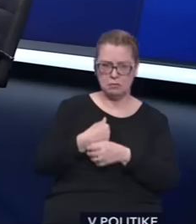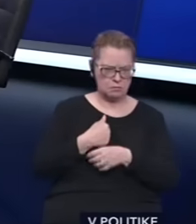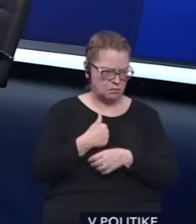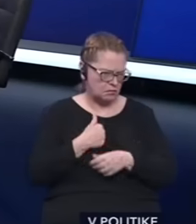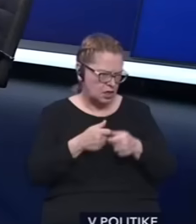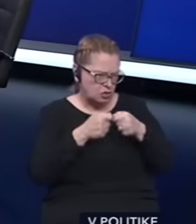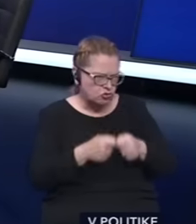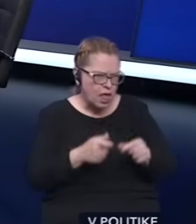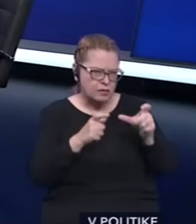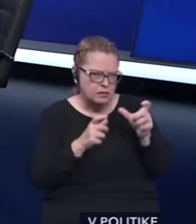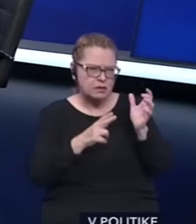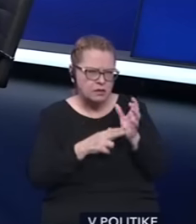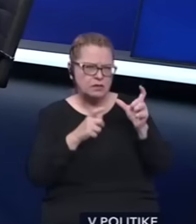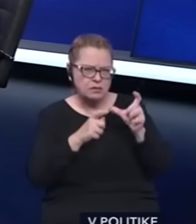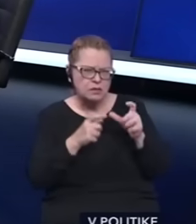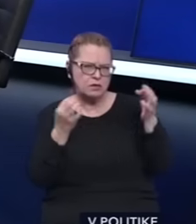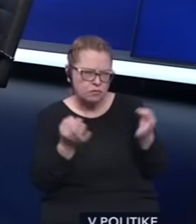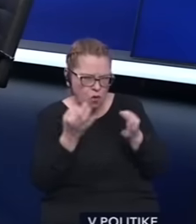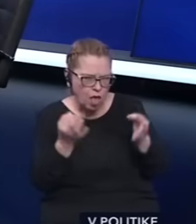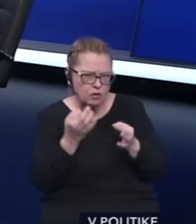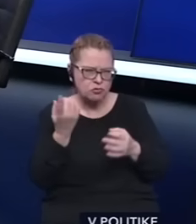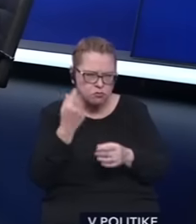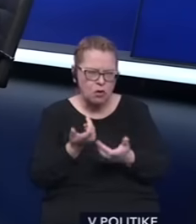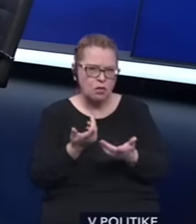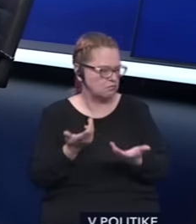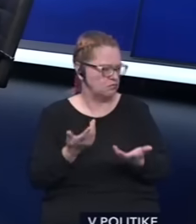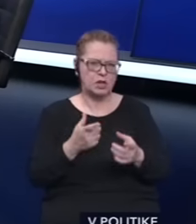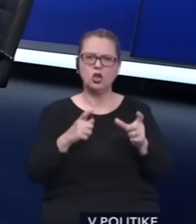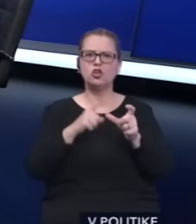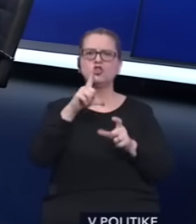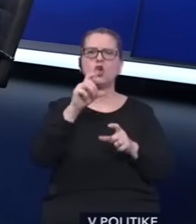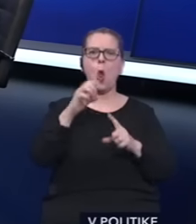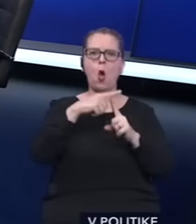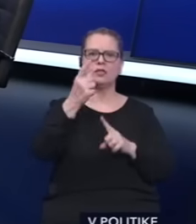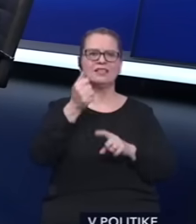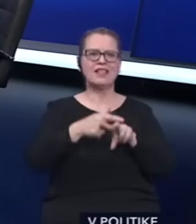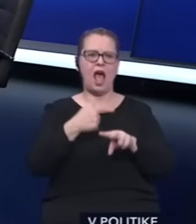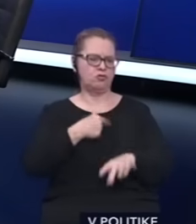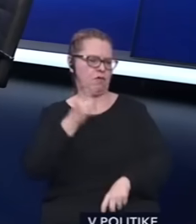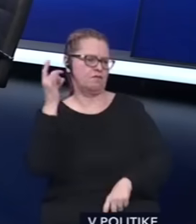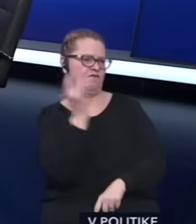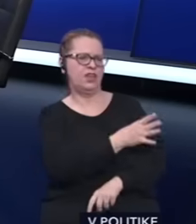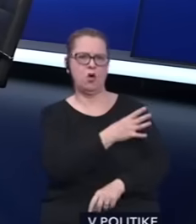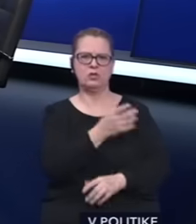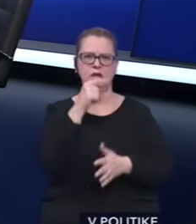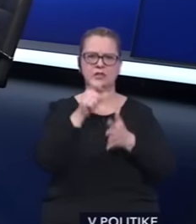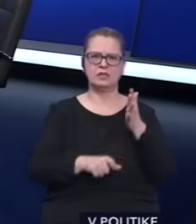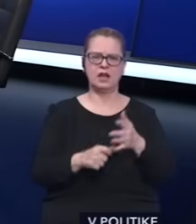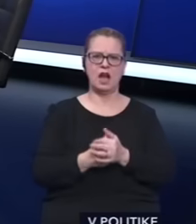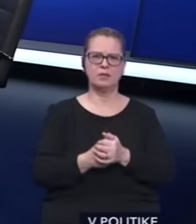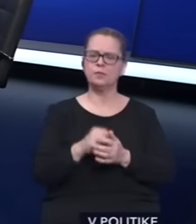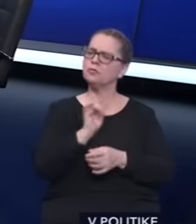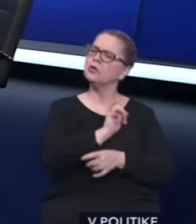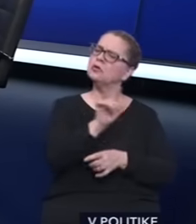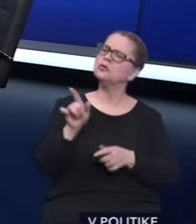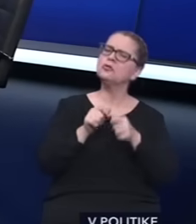ovplyňoval v policajných vyšetrovaniach. Tak nešpínte SNS. Slotu som vyhodil zo strany. Takže ma nespájate s jeho vecami. Ktorý člen